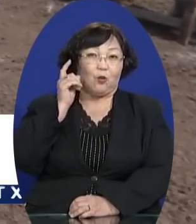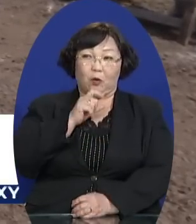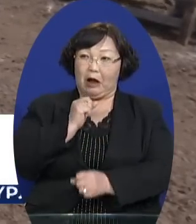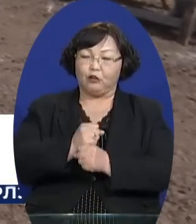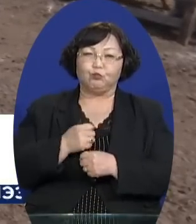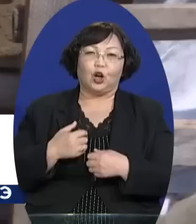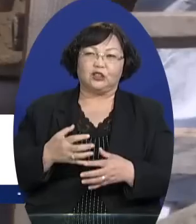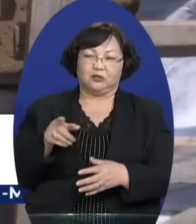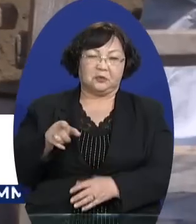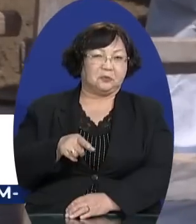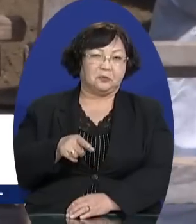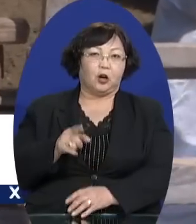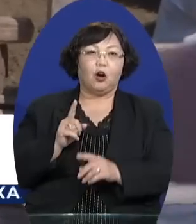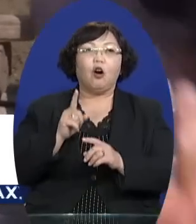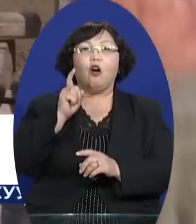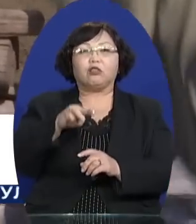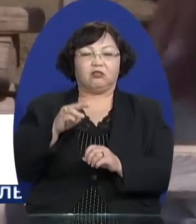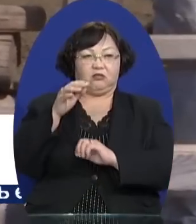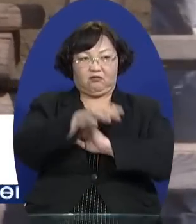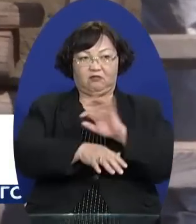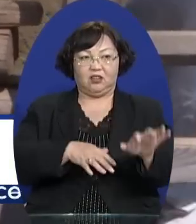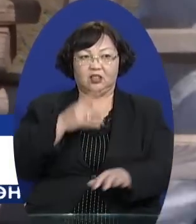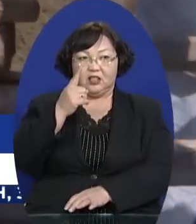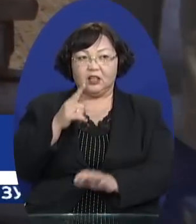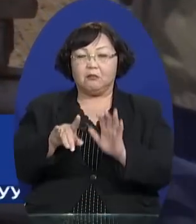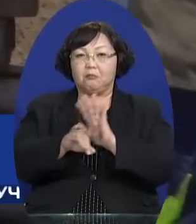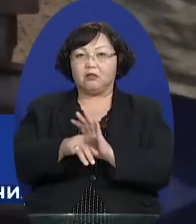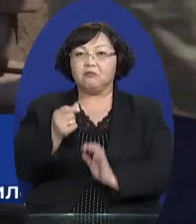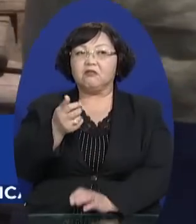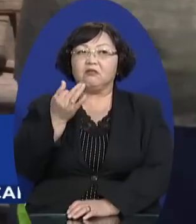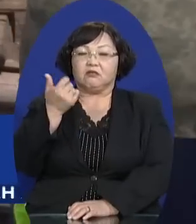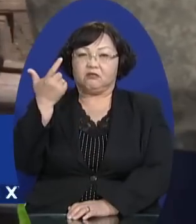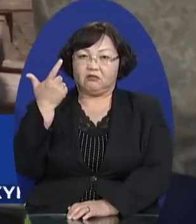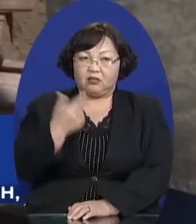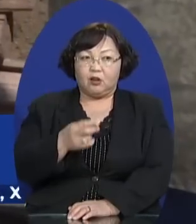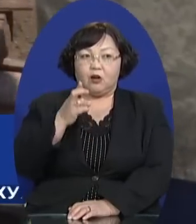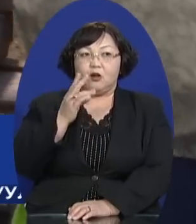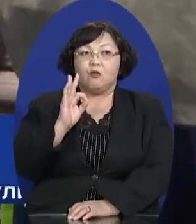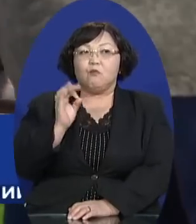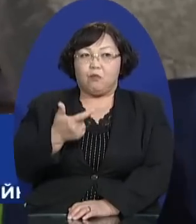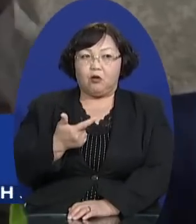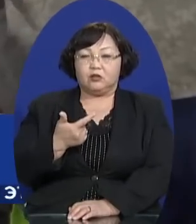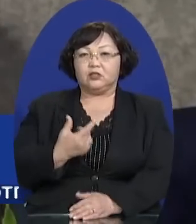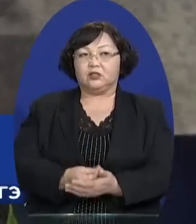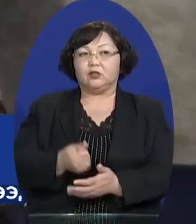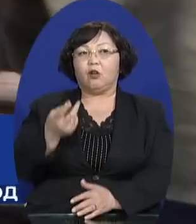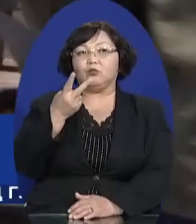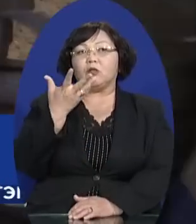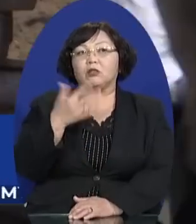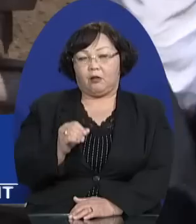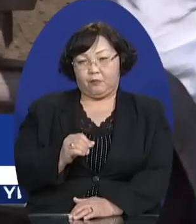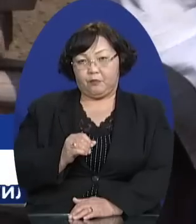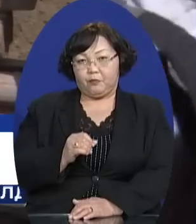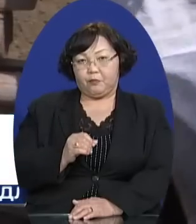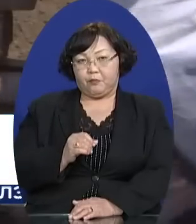байна. Тэгээ нэг мал одоо хідэн дөгөргөөр тарьж байгаа лээ тэр чинь. Тий. Бог гэхэд л одоо нэмэгдээд 200 бол 250 боллоо шүү